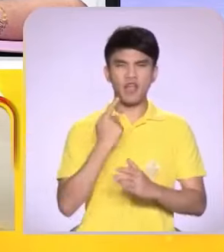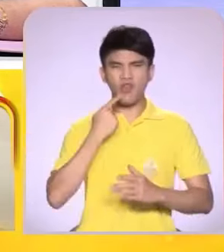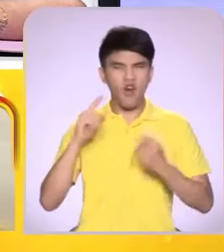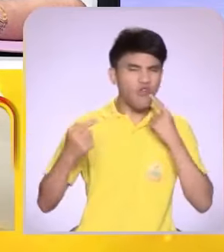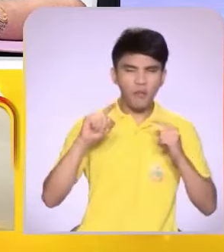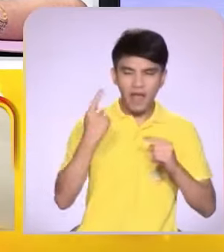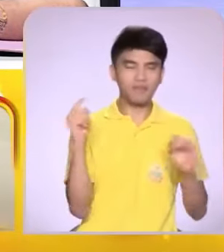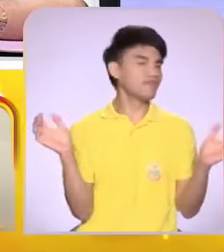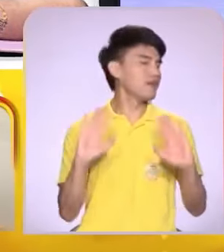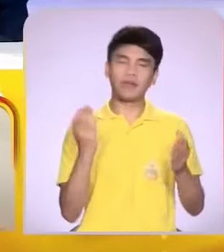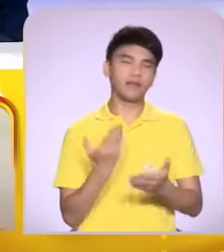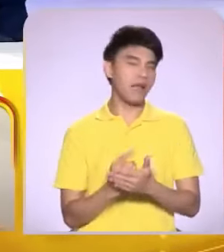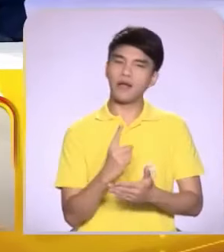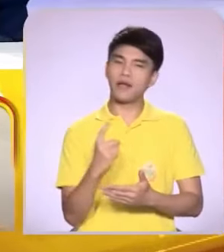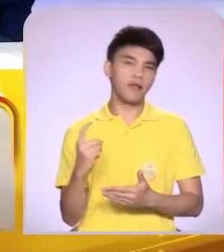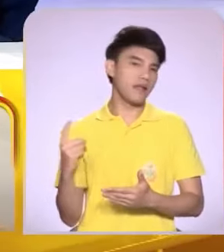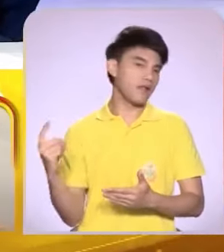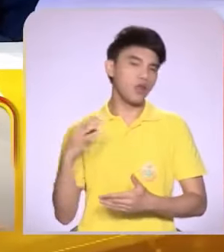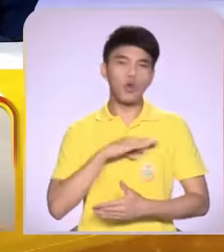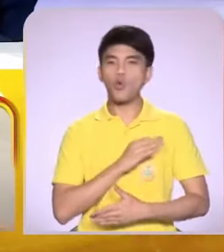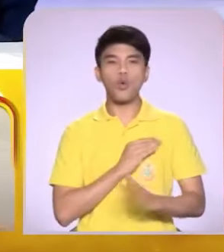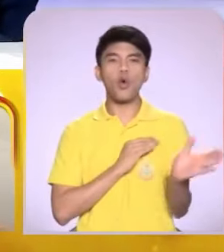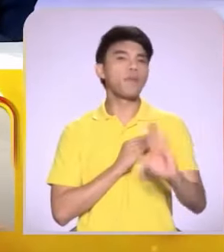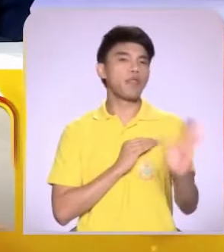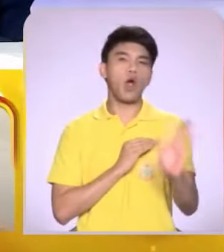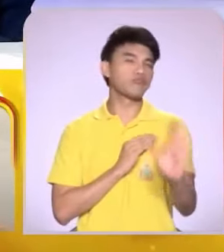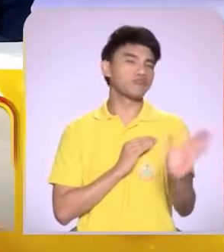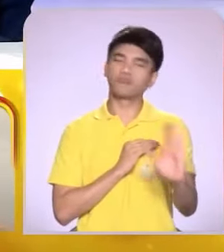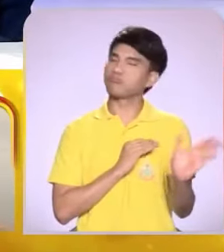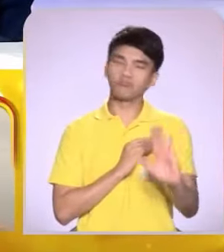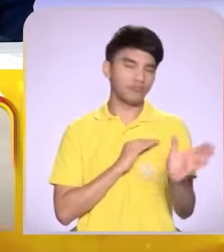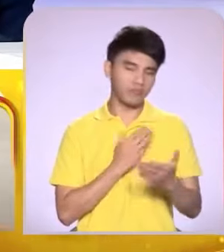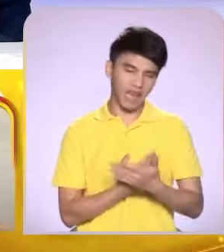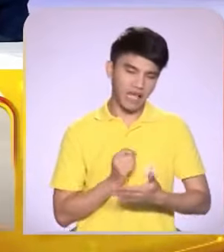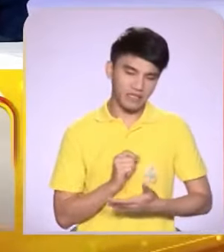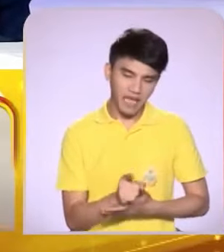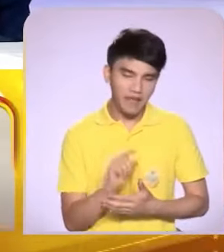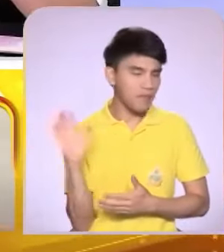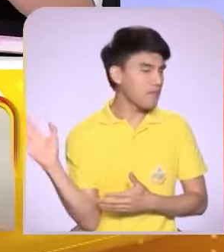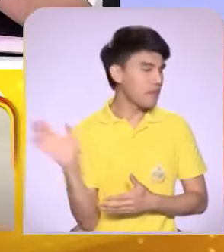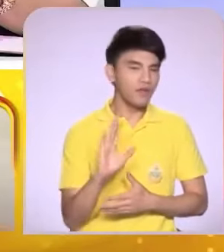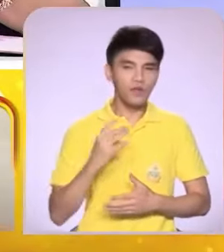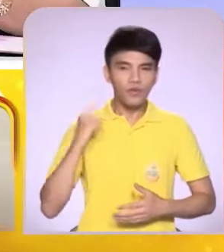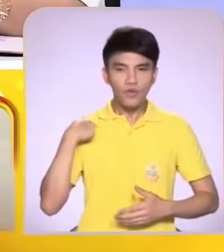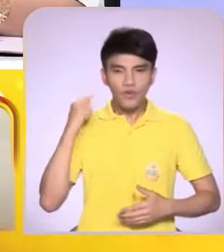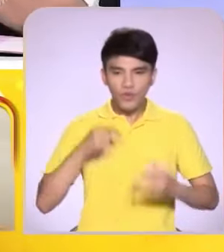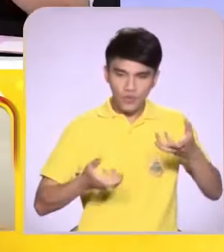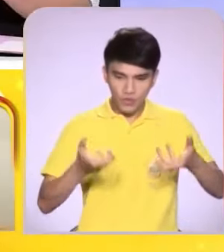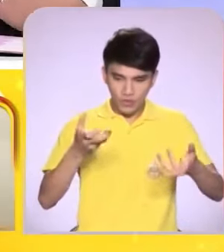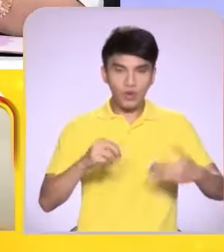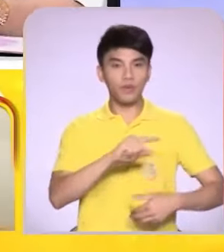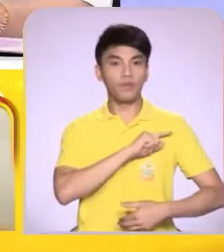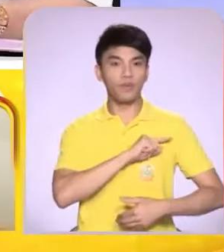องร้องใหม่ท่านเสียเงินนะฮะด ังนั้น ไม่ต้องไปเสียเงินแม้แต่บาทเดียวพนักงานอัยการทำหน้า